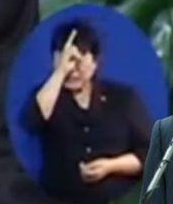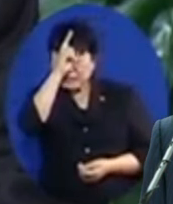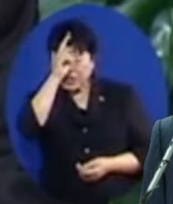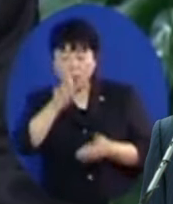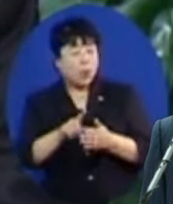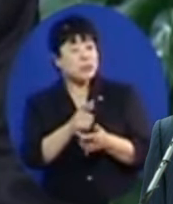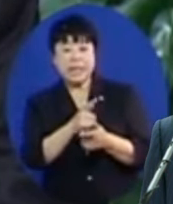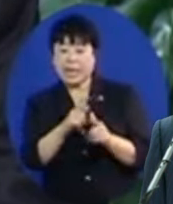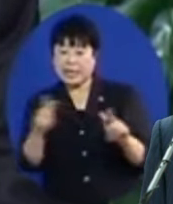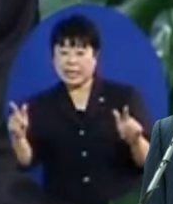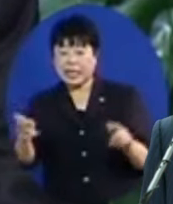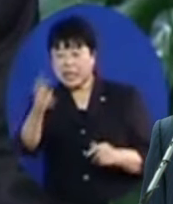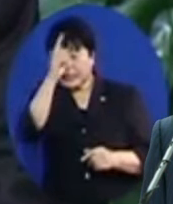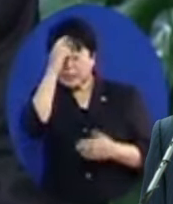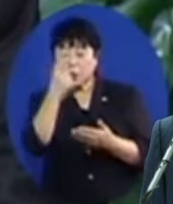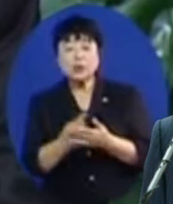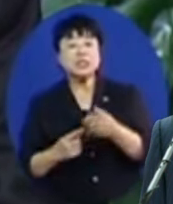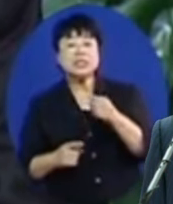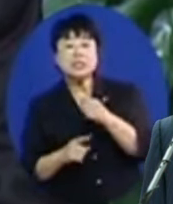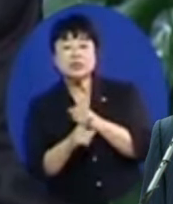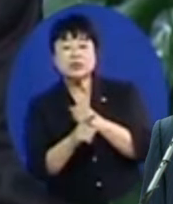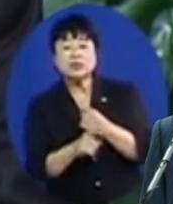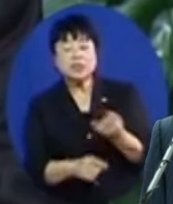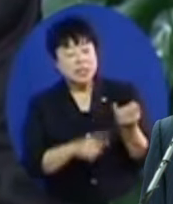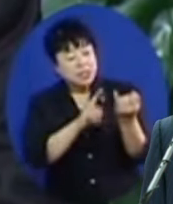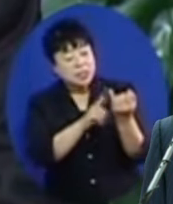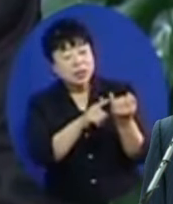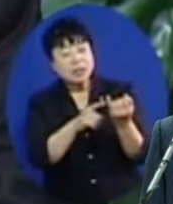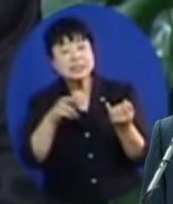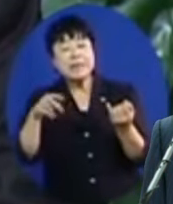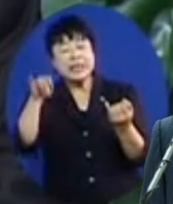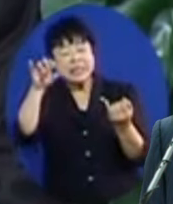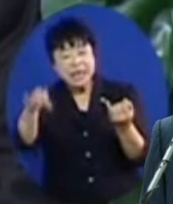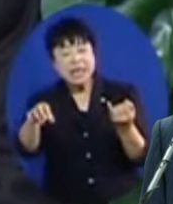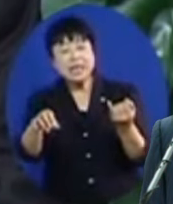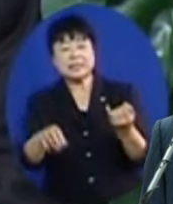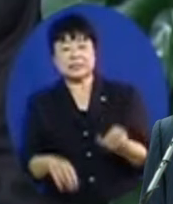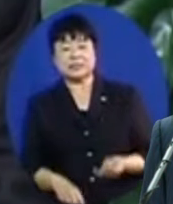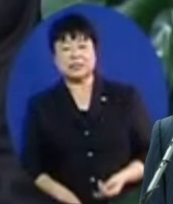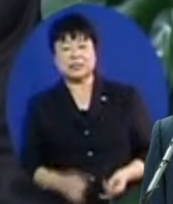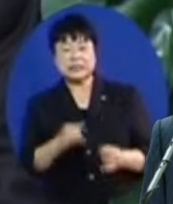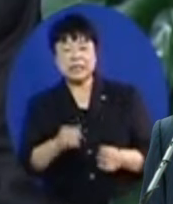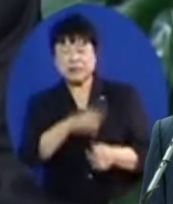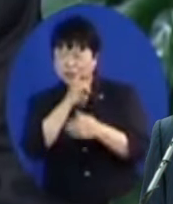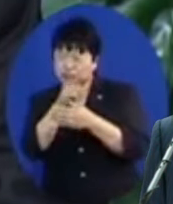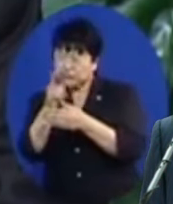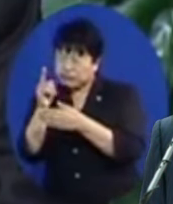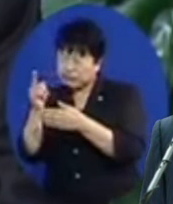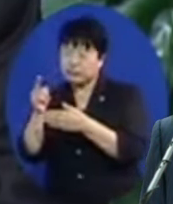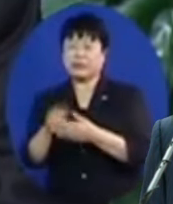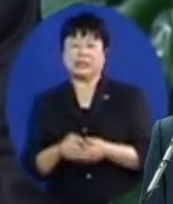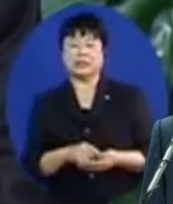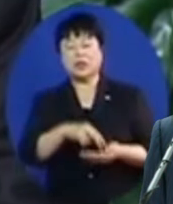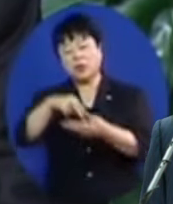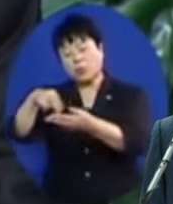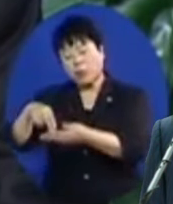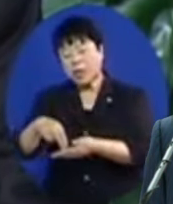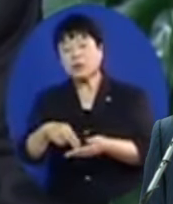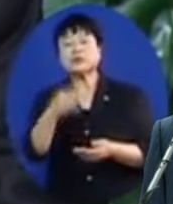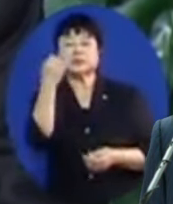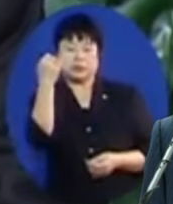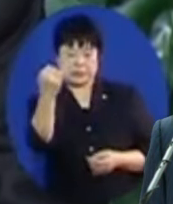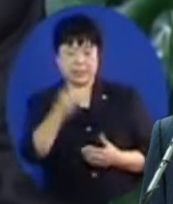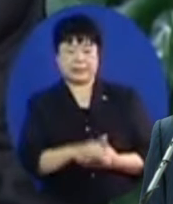옵니다. 정오에 온 이유는 이 여자는 사마리아에서 모두 다 손가락질을 받는 소외된 사람인